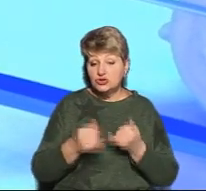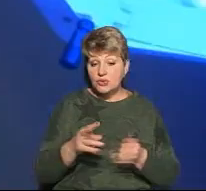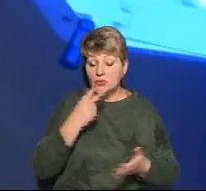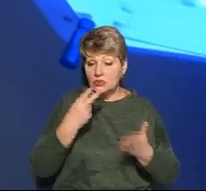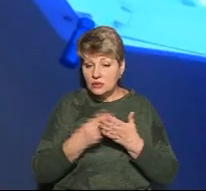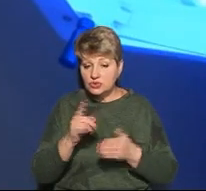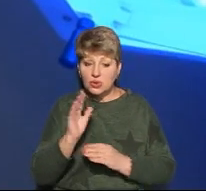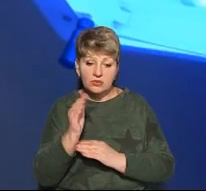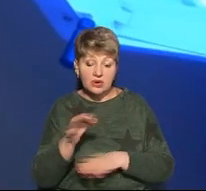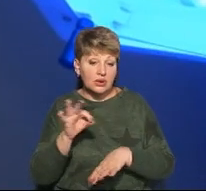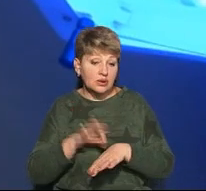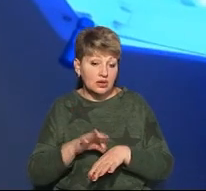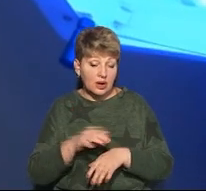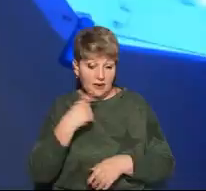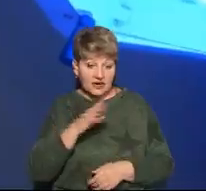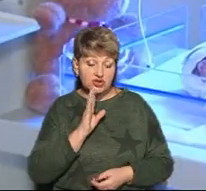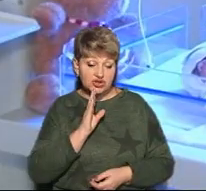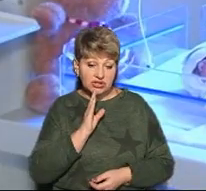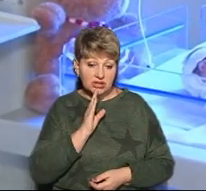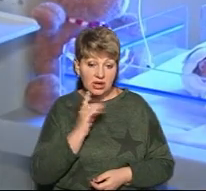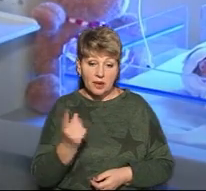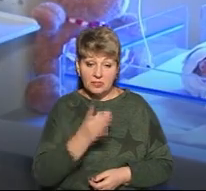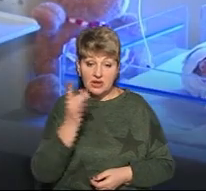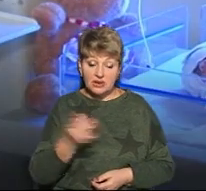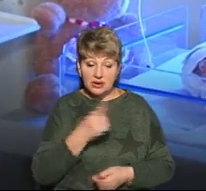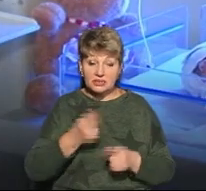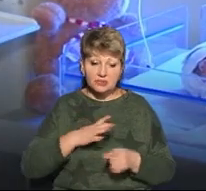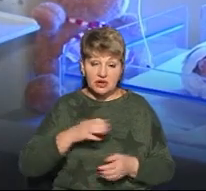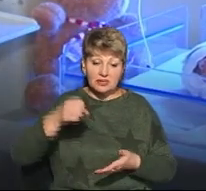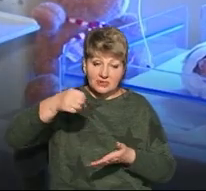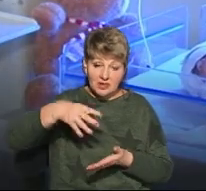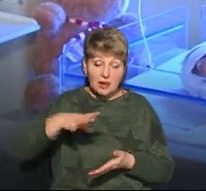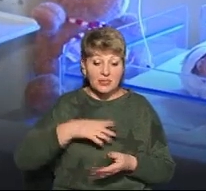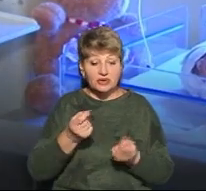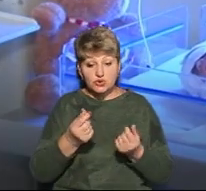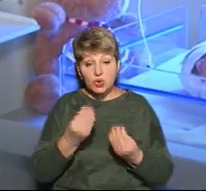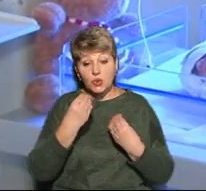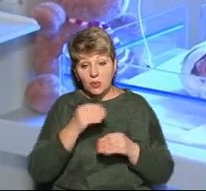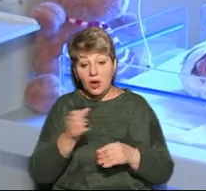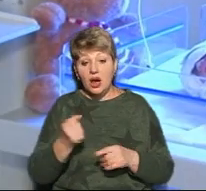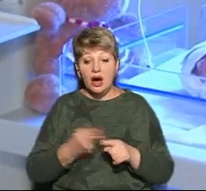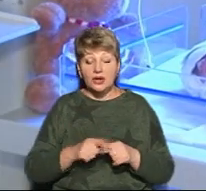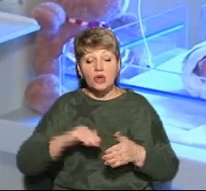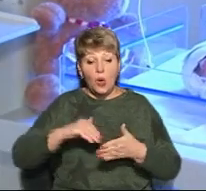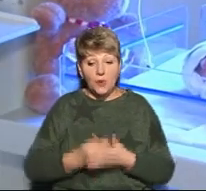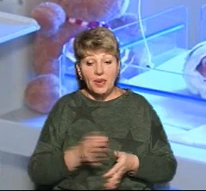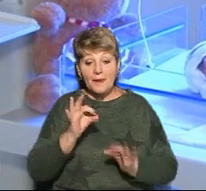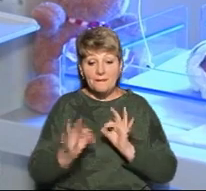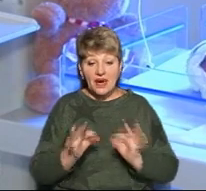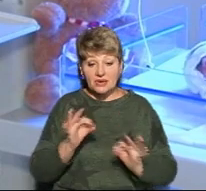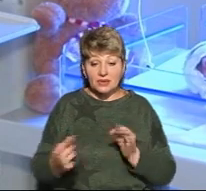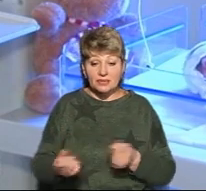помітила, що малюк занедужав, говорить жінка. Перший раз світилися, то трошки краще було, це вже трошки п'ятнишка з'явилось,